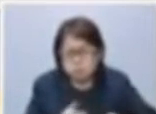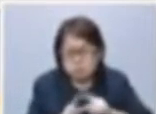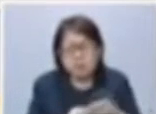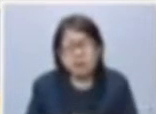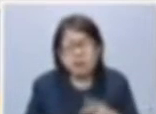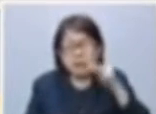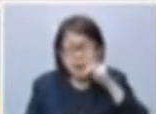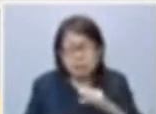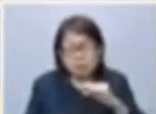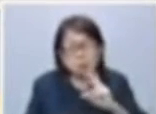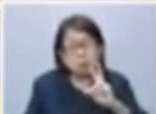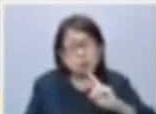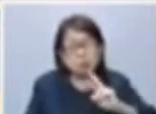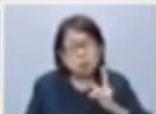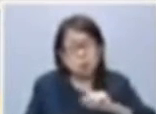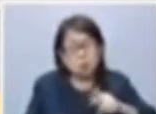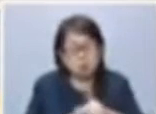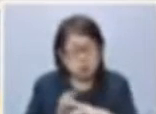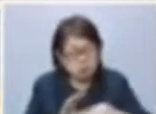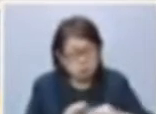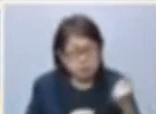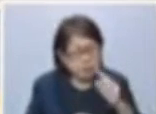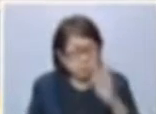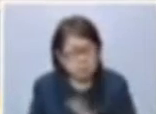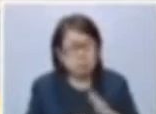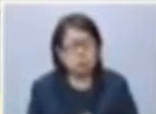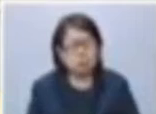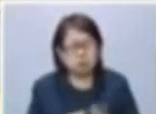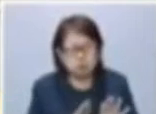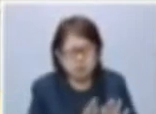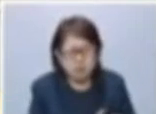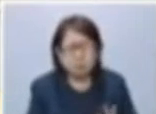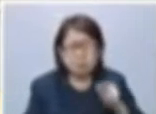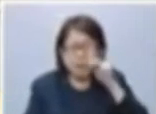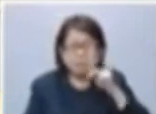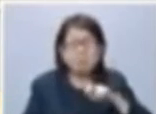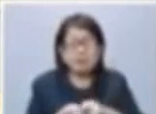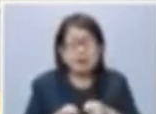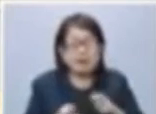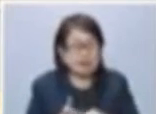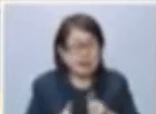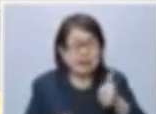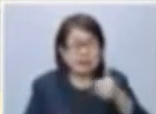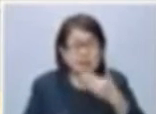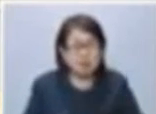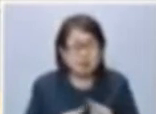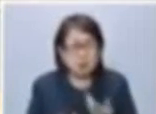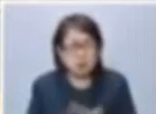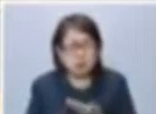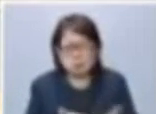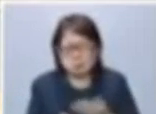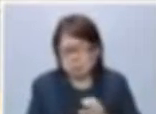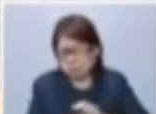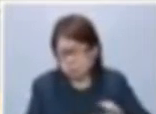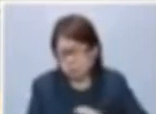งอย่างเดียวเพราะเราต้องเก็บน้ำด้วยเพราะนั้นอันนั้นเป็นการแก้ปัญหาอย่างยั่งยืนแต่ว่างบประมาณจะต้องใช้เยอะมากค่ะท่านประ